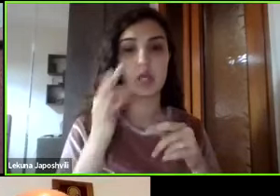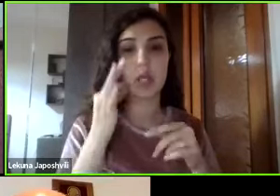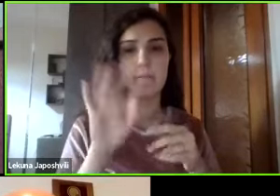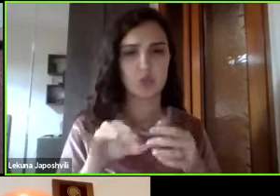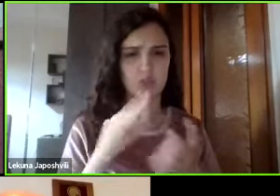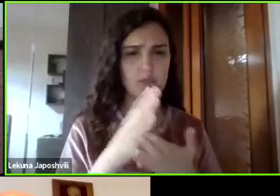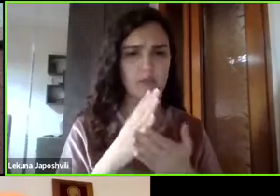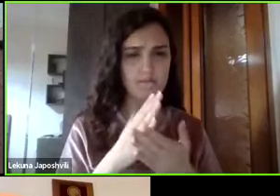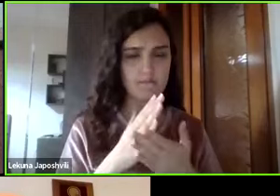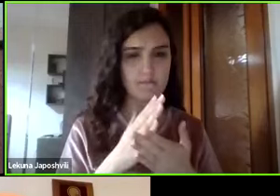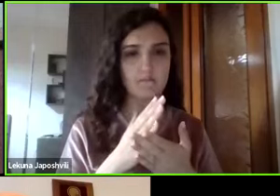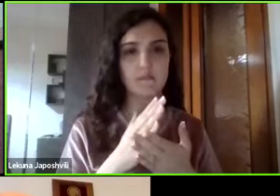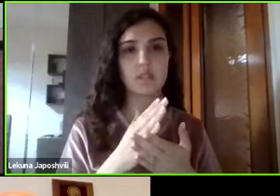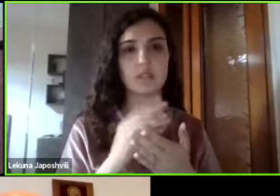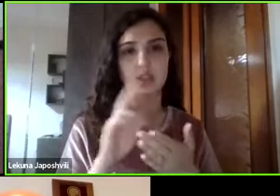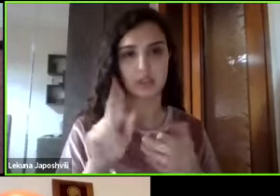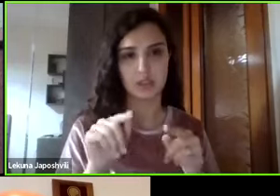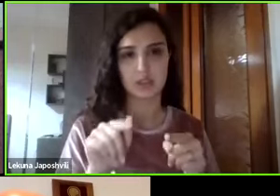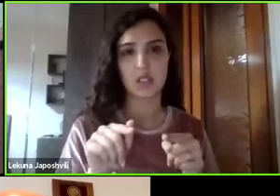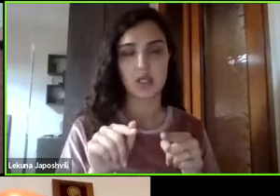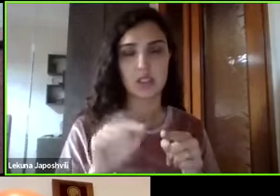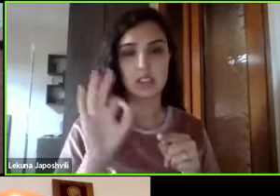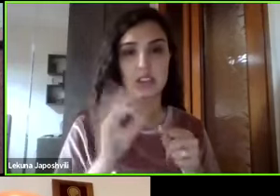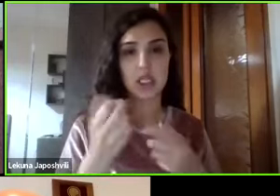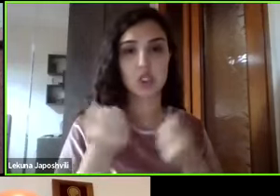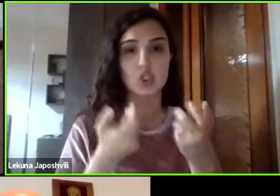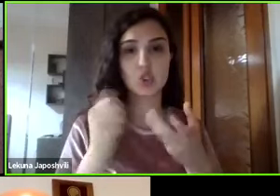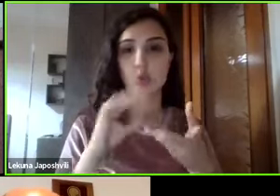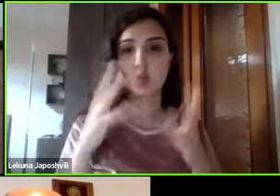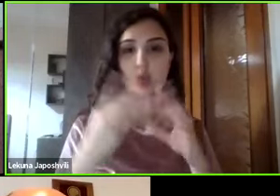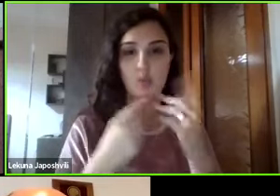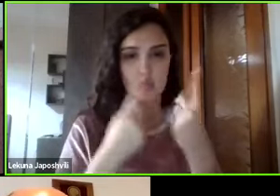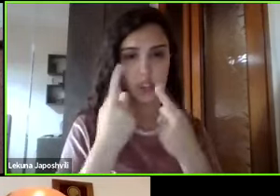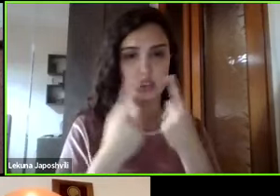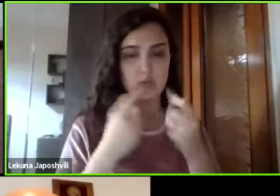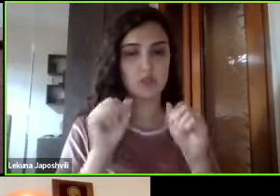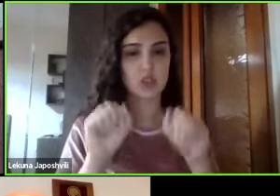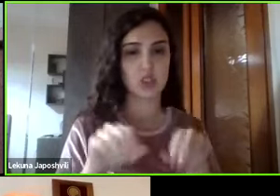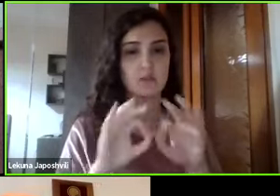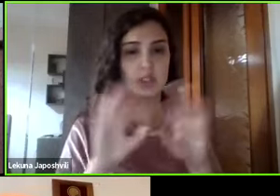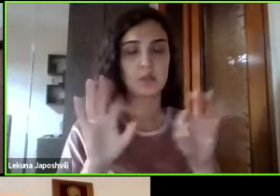დაგროვდა, გადამუშავდა და გარკვეული სტატისტიკური მონაცემებით შეგვიძლია უკვე მოგვაწოდოთ.